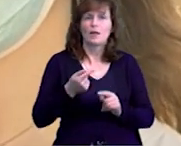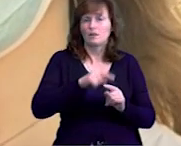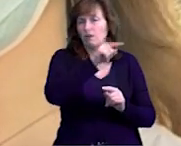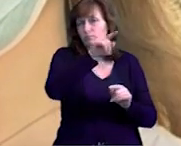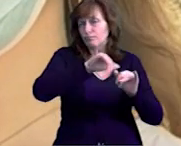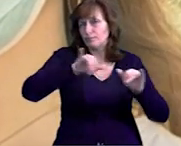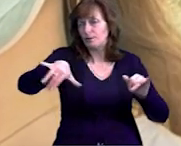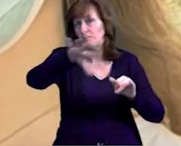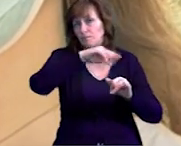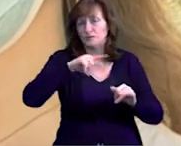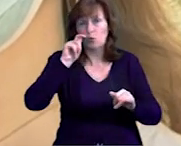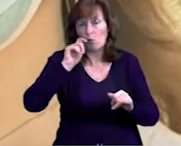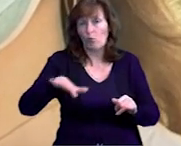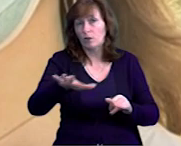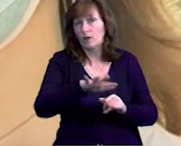всій Україні.